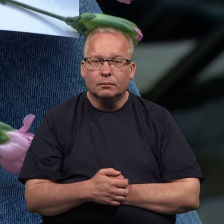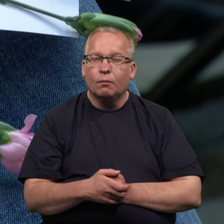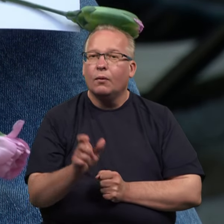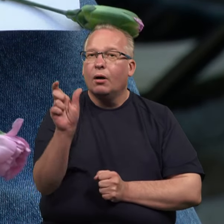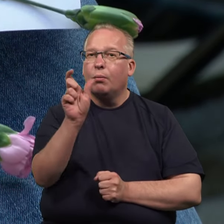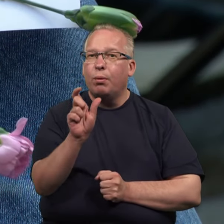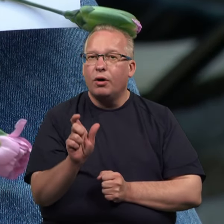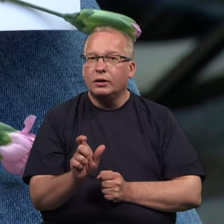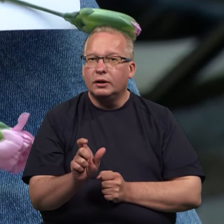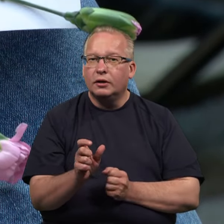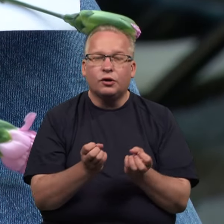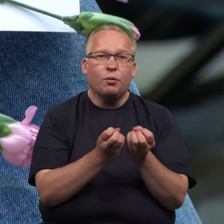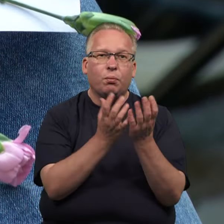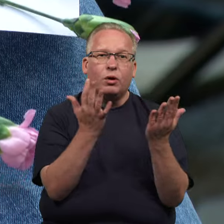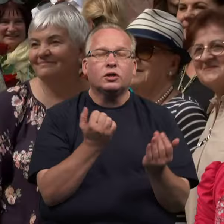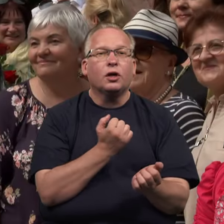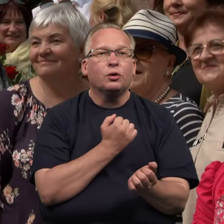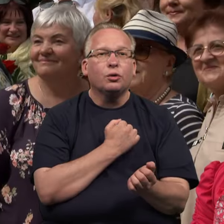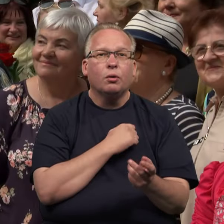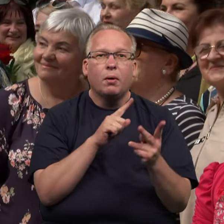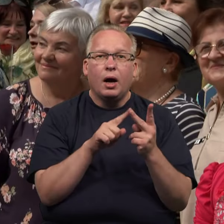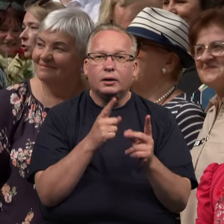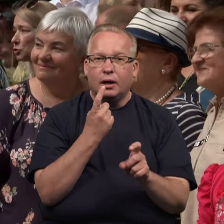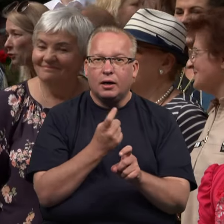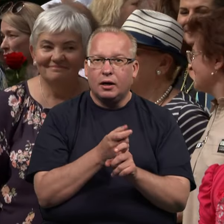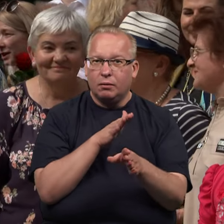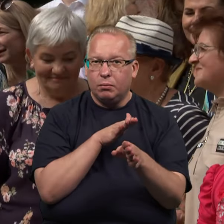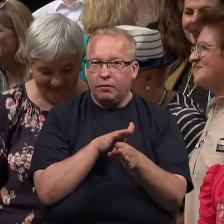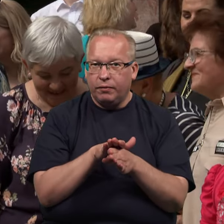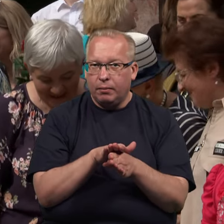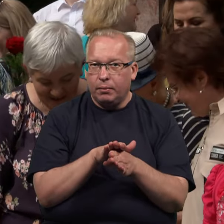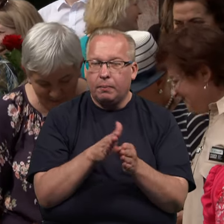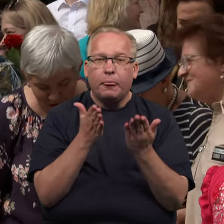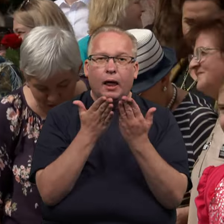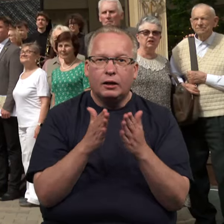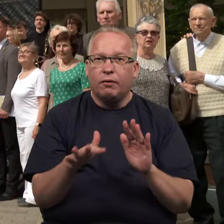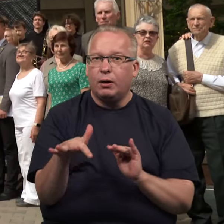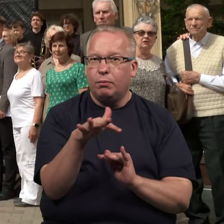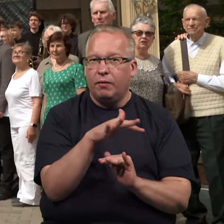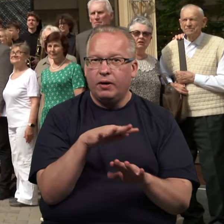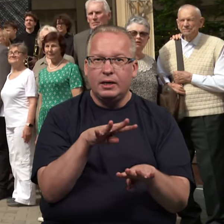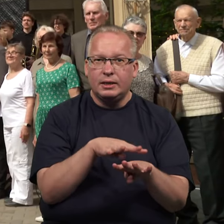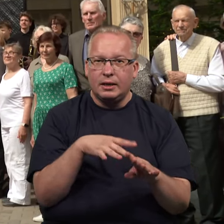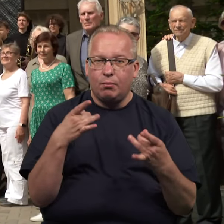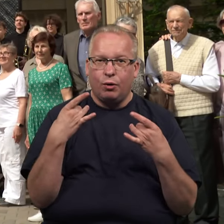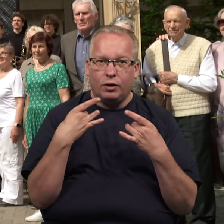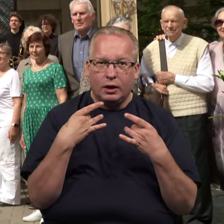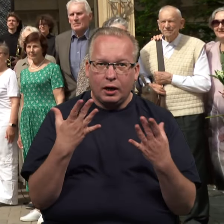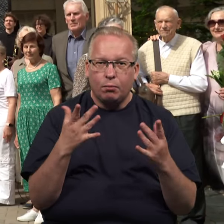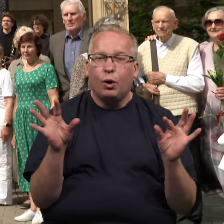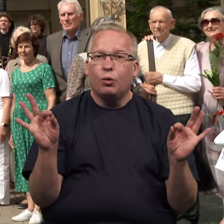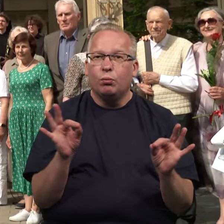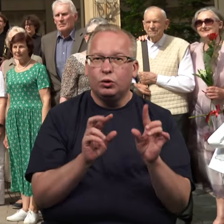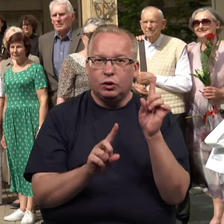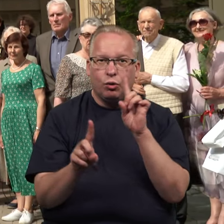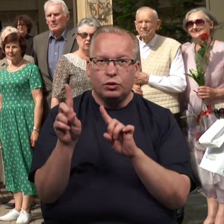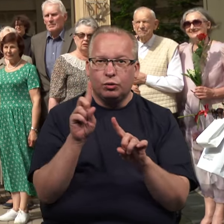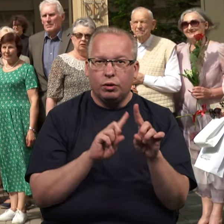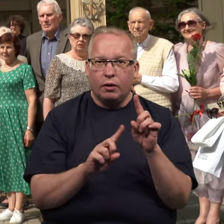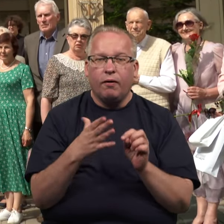Poezijos paukštės simbolį turinčiame antrą kartą vykstančiame atvirame visuomeniai Seimo renginyje muzikos kūrinius